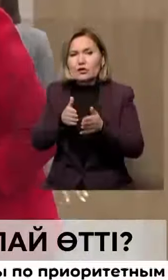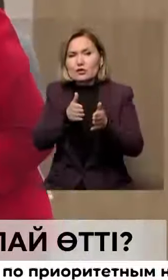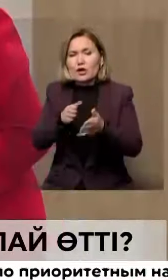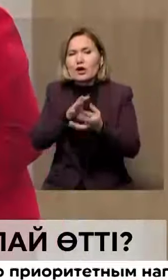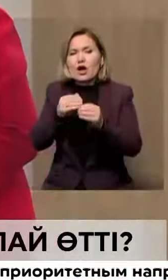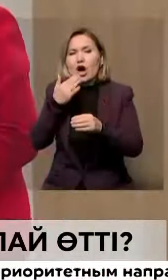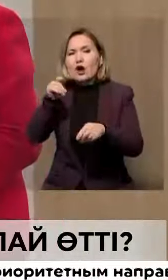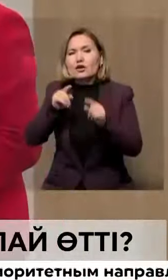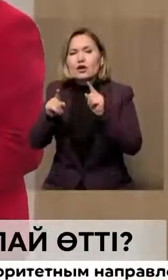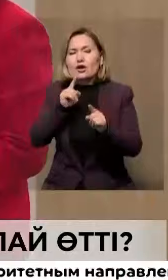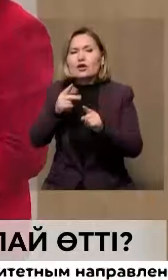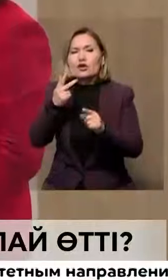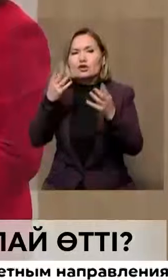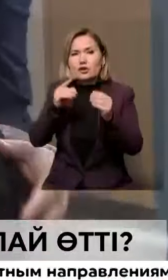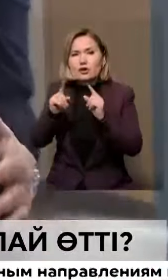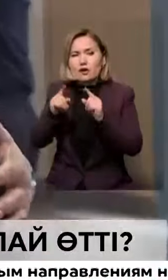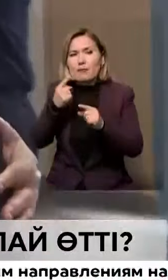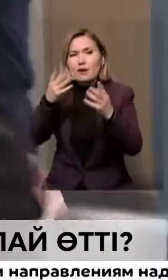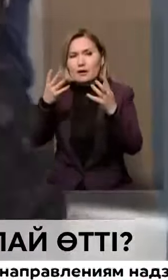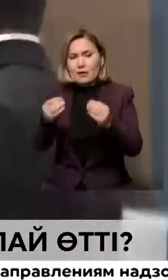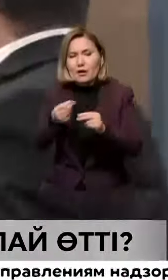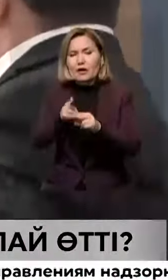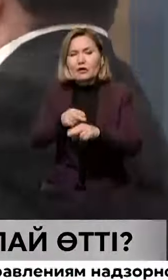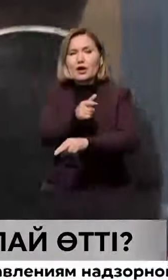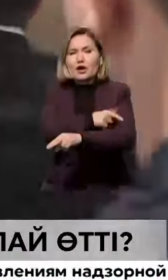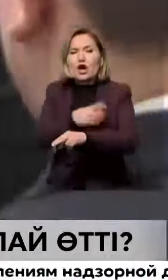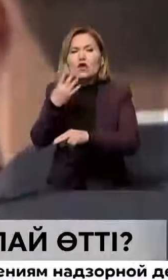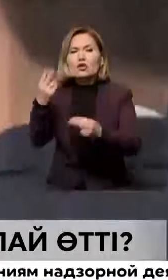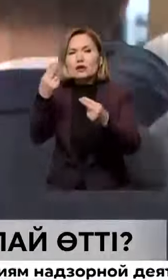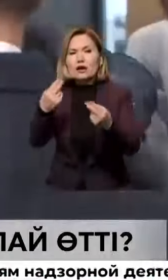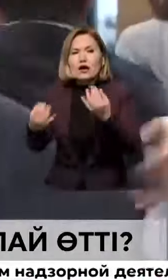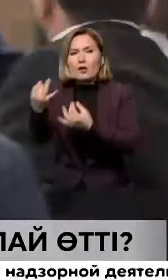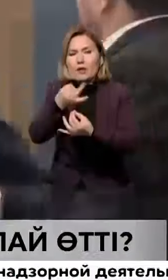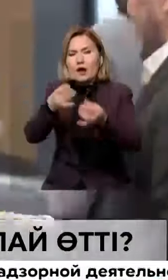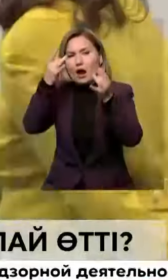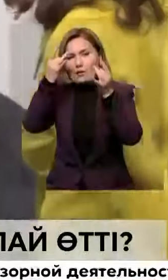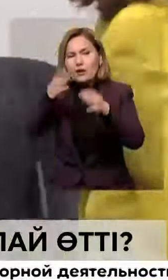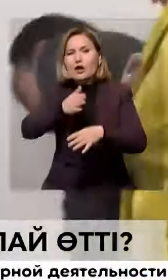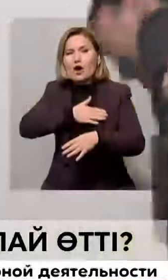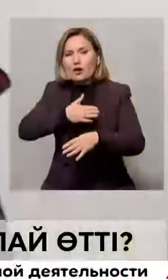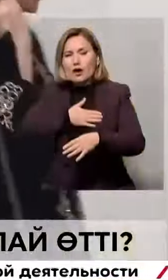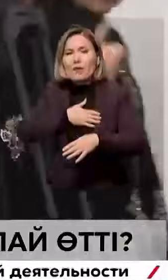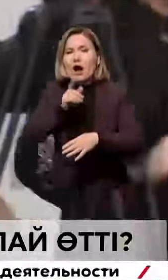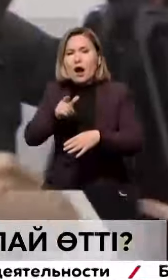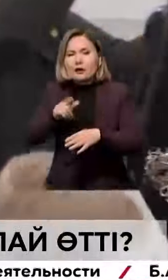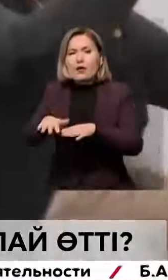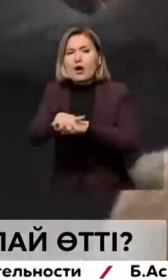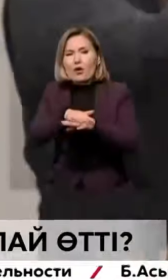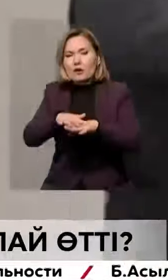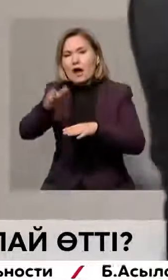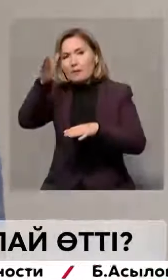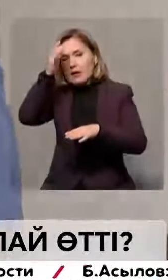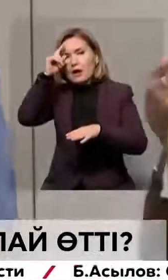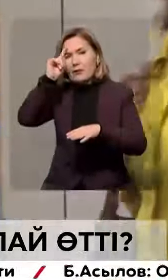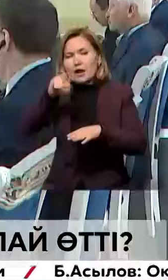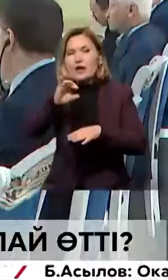ұлттық құрылтайдың үшінші отырысы. Алғашқы күні сала серкелері 4 тақырыпты талқылады. Мәдениет пен руханият, азаматтық қоғам, білім, ғылым